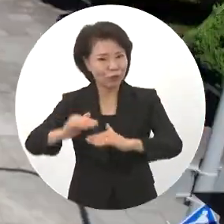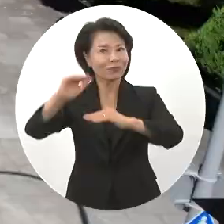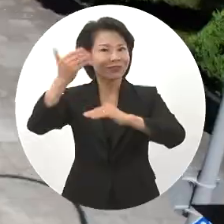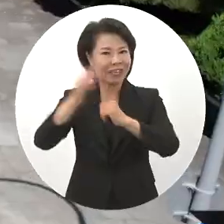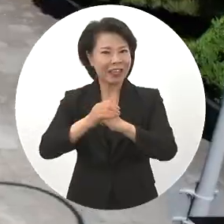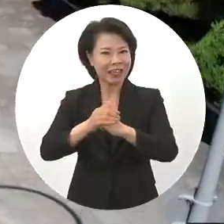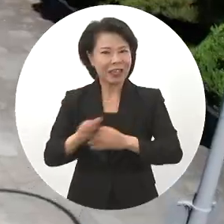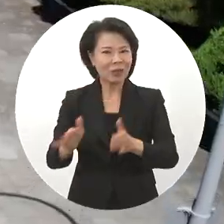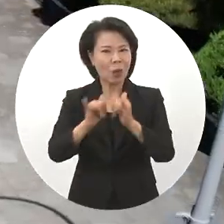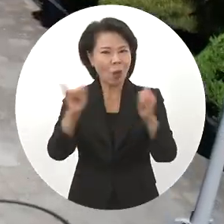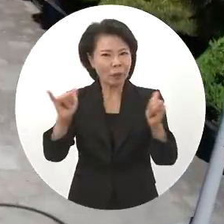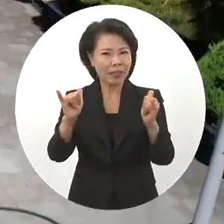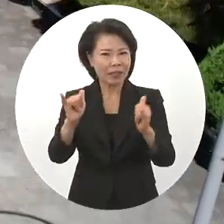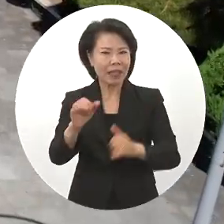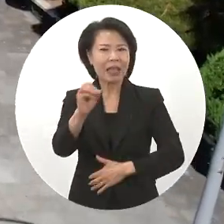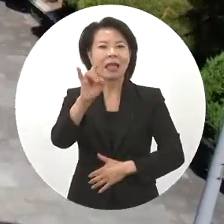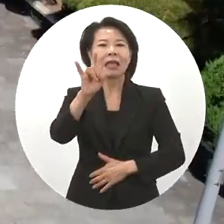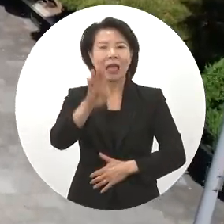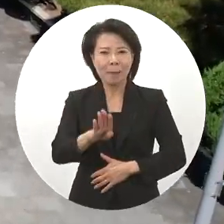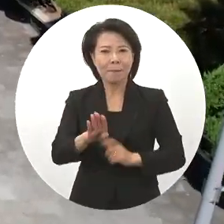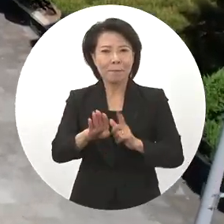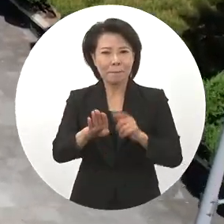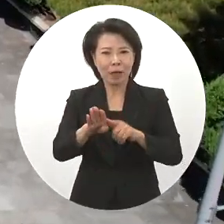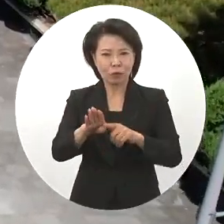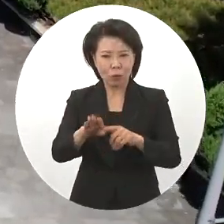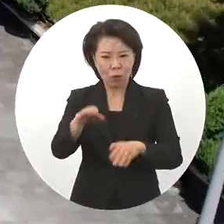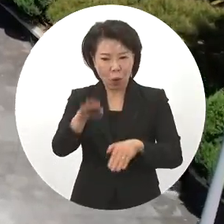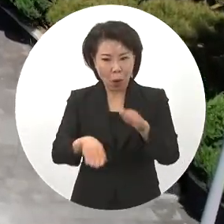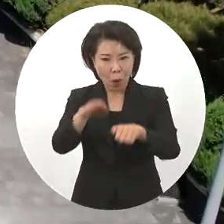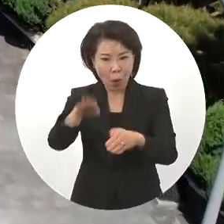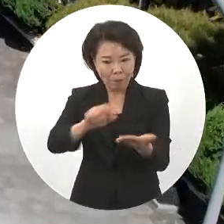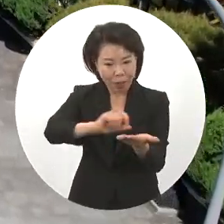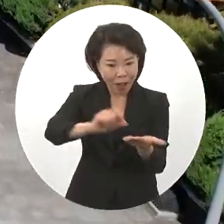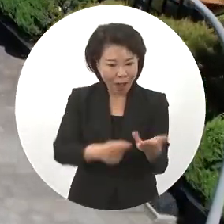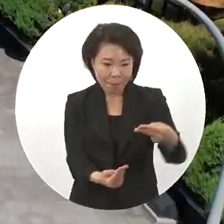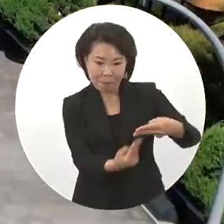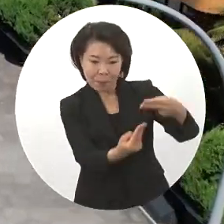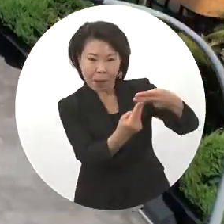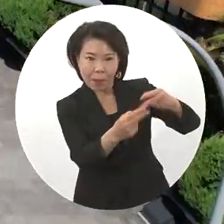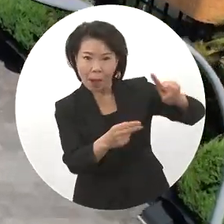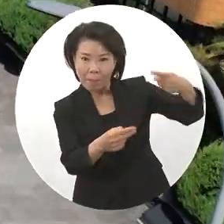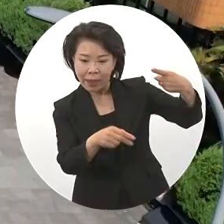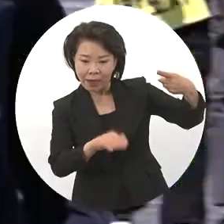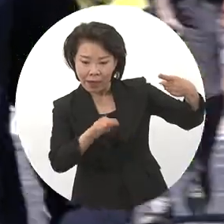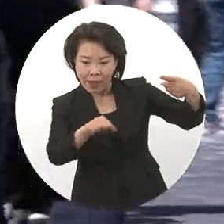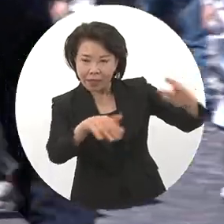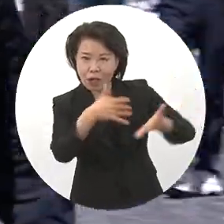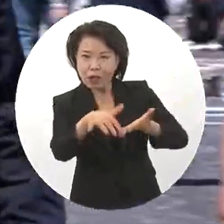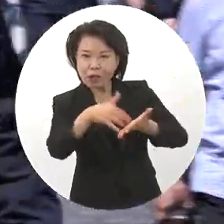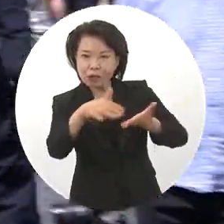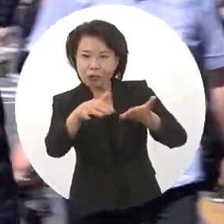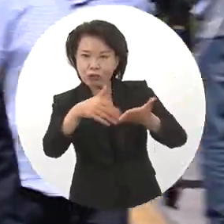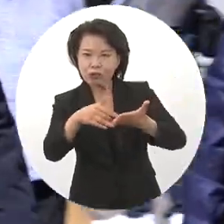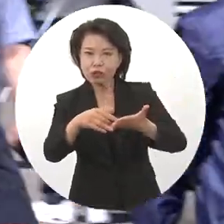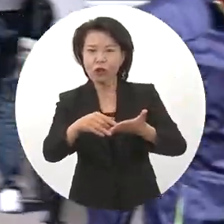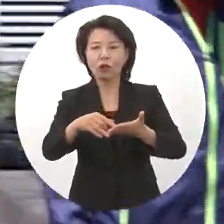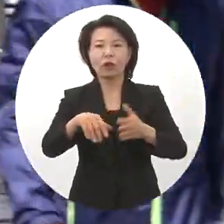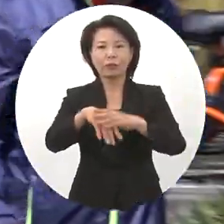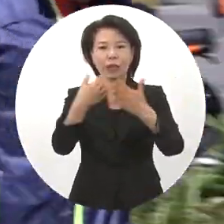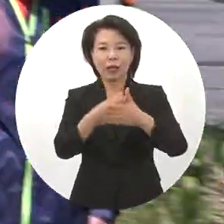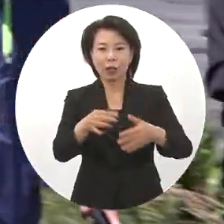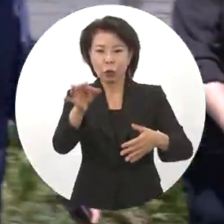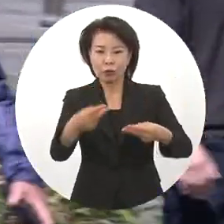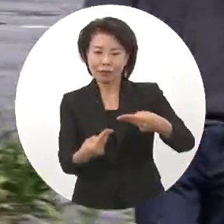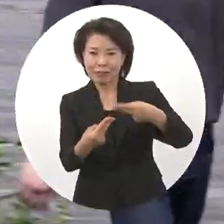진행됩니다. 도민이 모바일 앱 워크온으로 걸음을 기록하면 100걸음당 7원의 기부금이